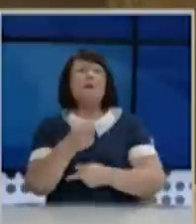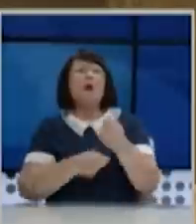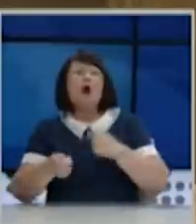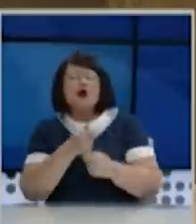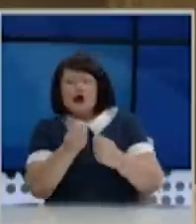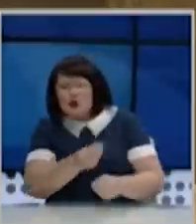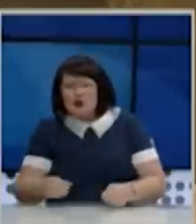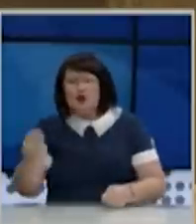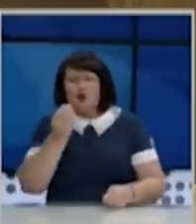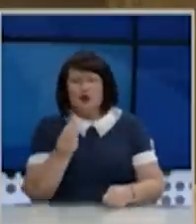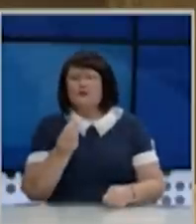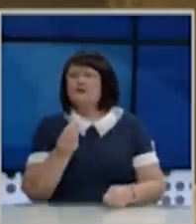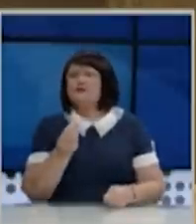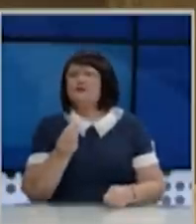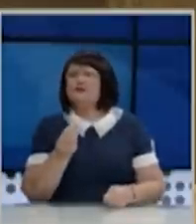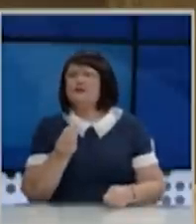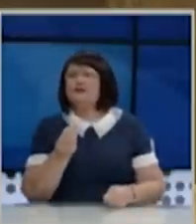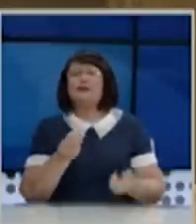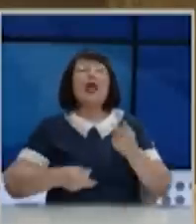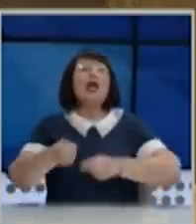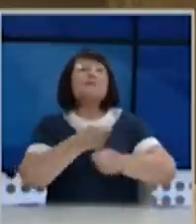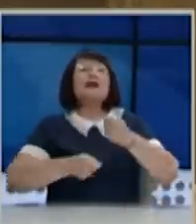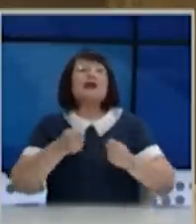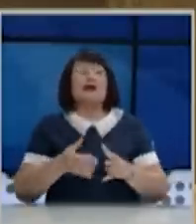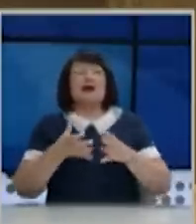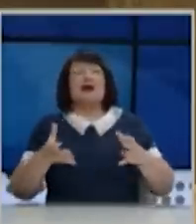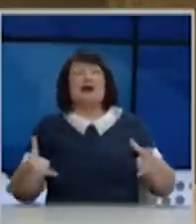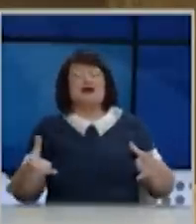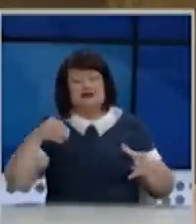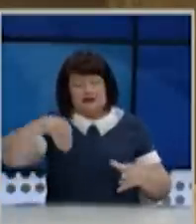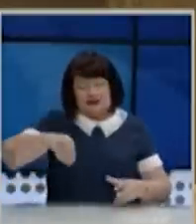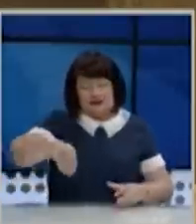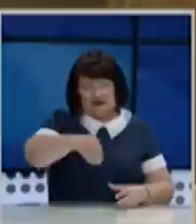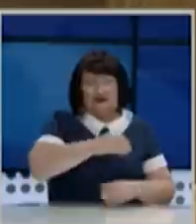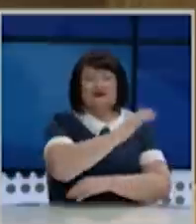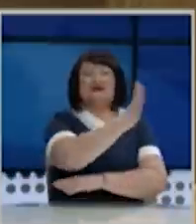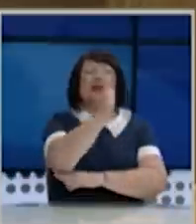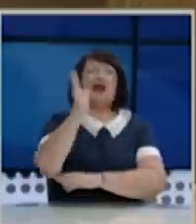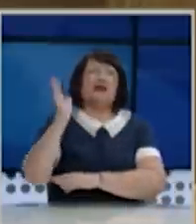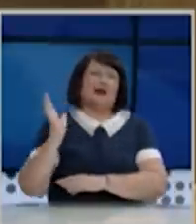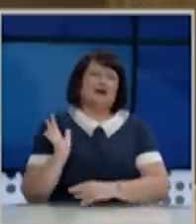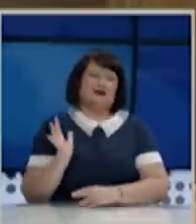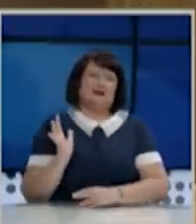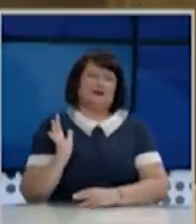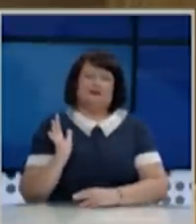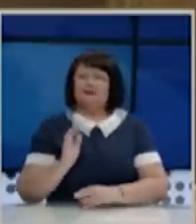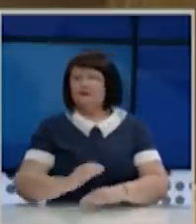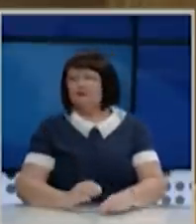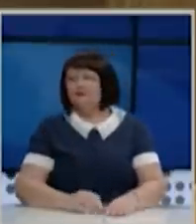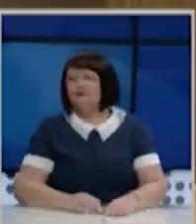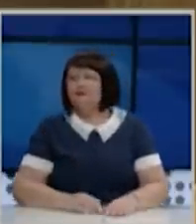εμπορευματοποίησης, της διεύρυνσης των επιχειρήσεων μέσα στα δάση, τις οποίες επιδοτούν